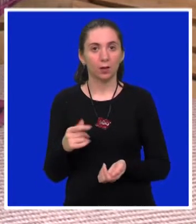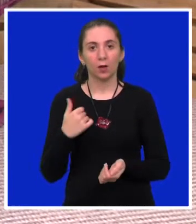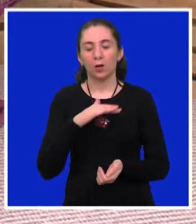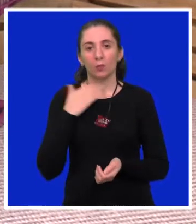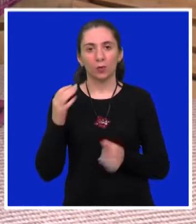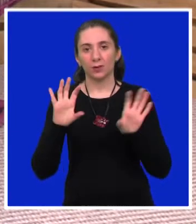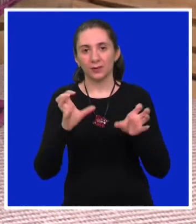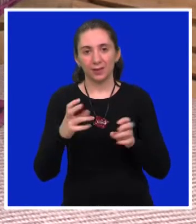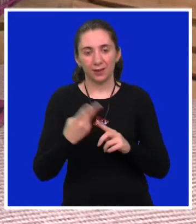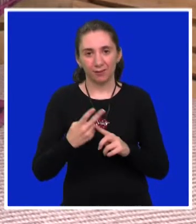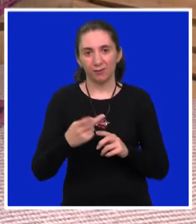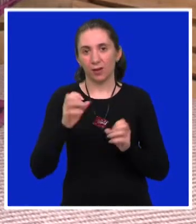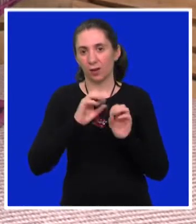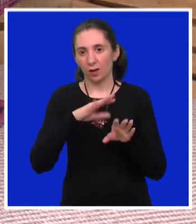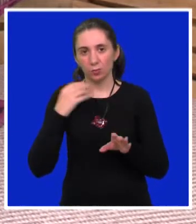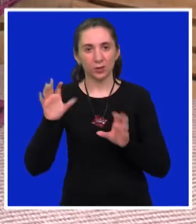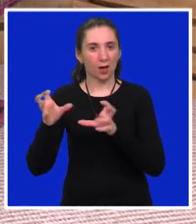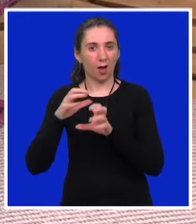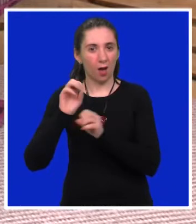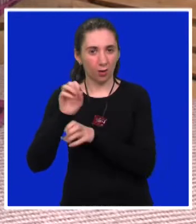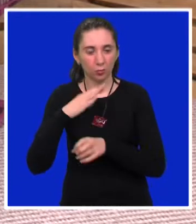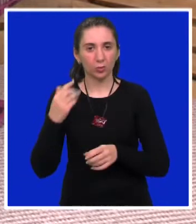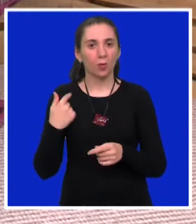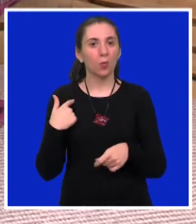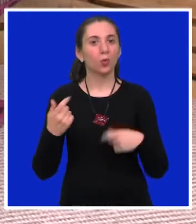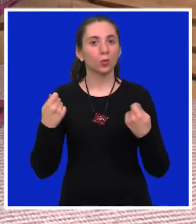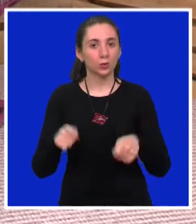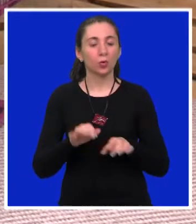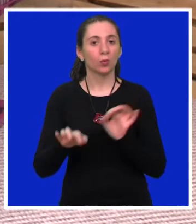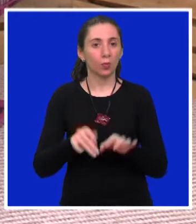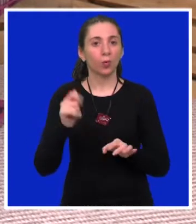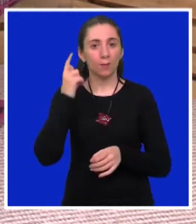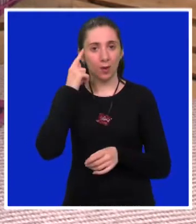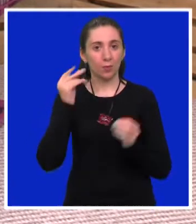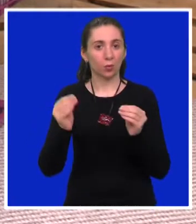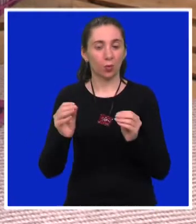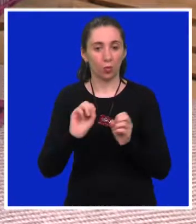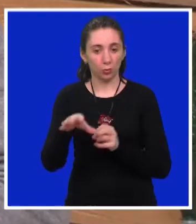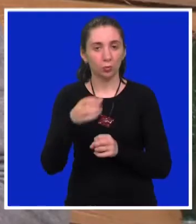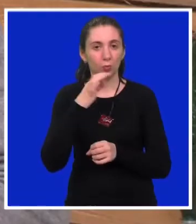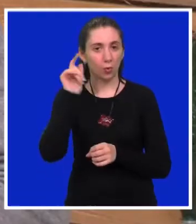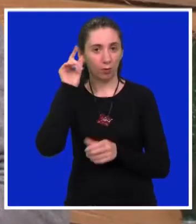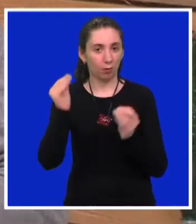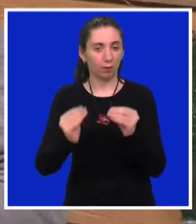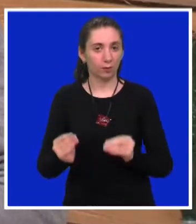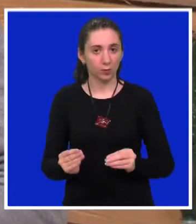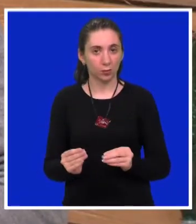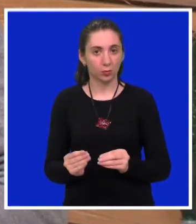dosta radio emisija, televizijskih emisija. Tako da, evo, moj nekakav zaključak da je projekt Pametno odloži, bolji Karlovac